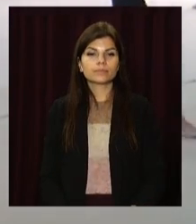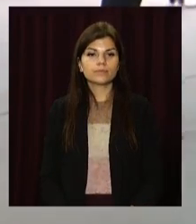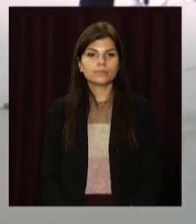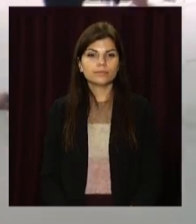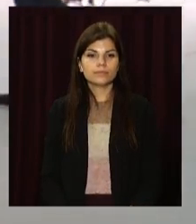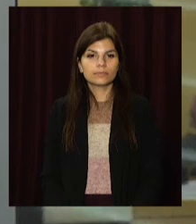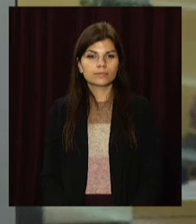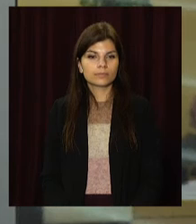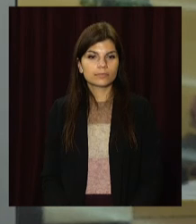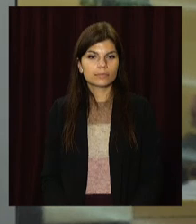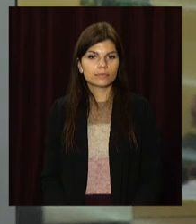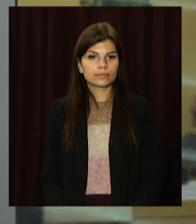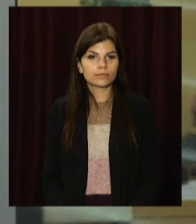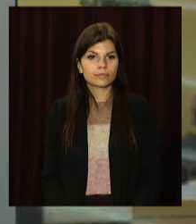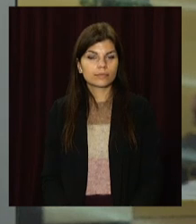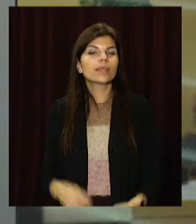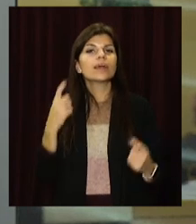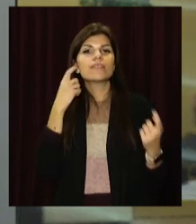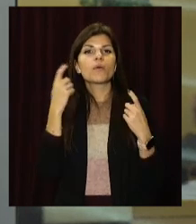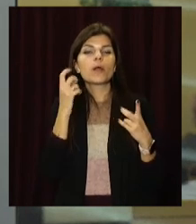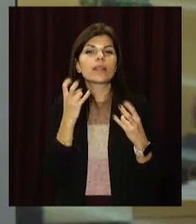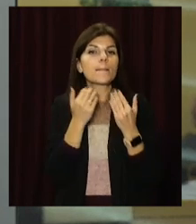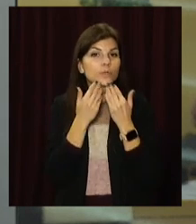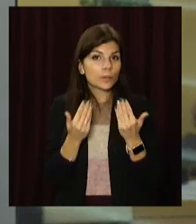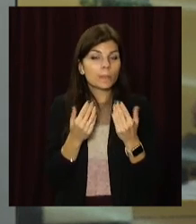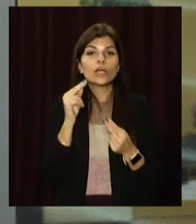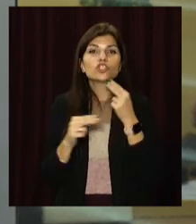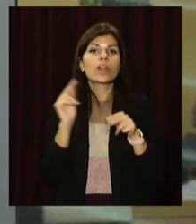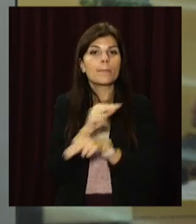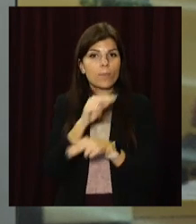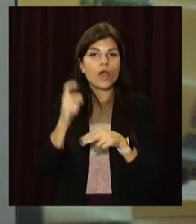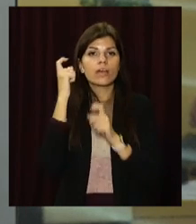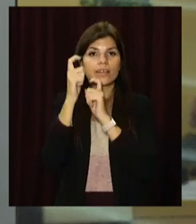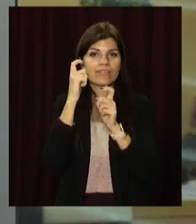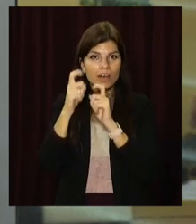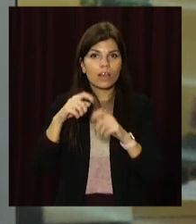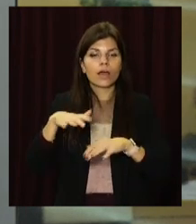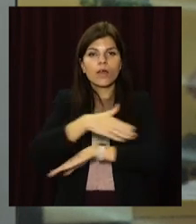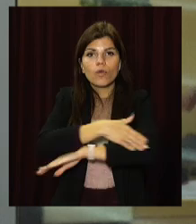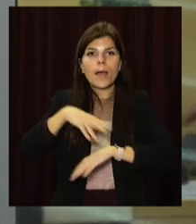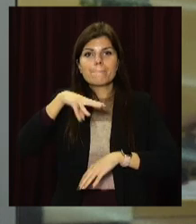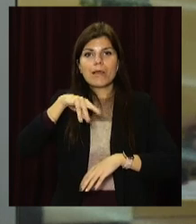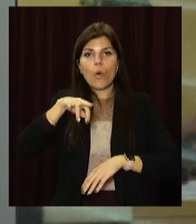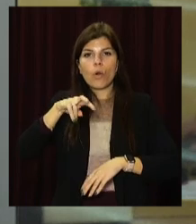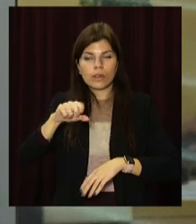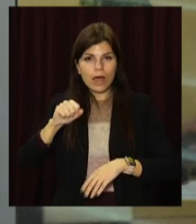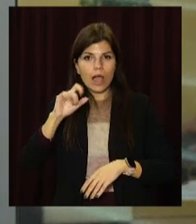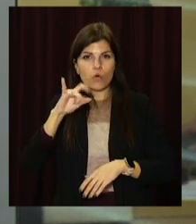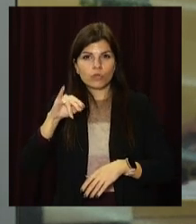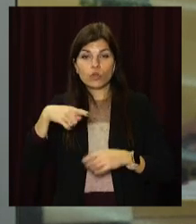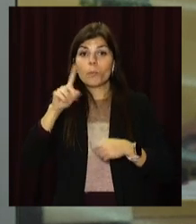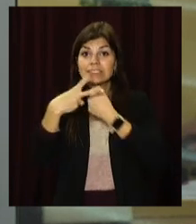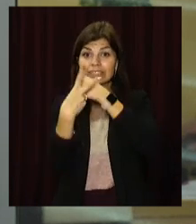телеканал «Відкритий». Інформація наостанок. Через ремонт трамвайних колій на вулиці Миколи Роденка трамвай номер